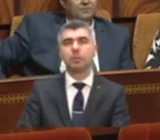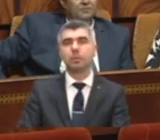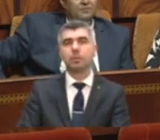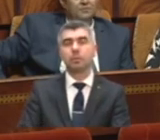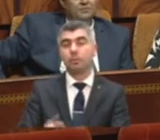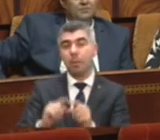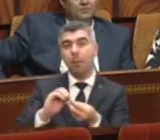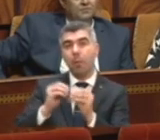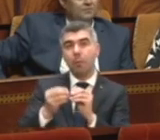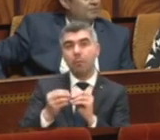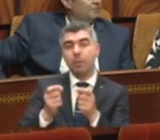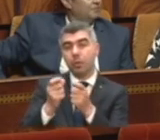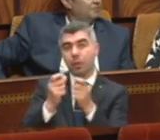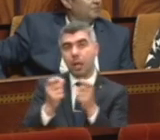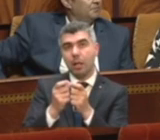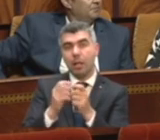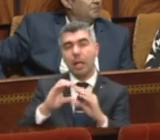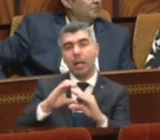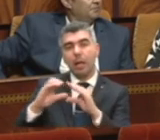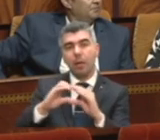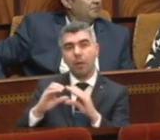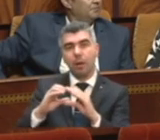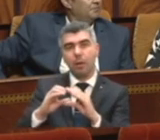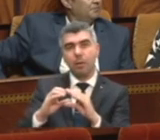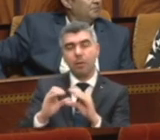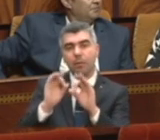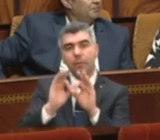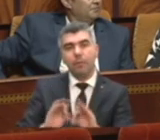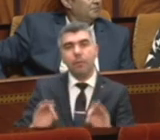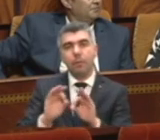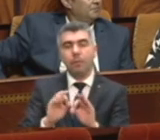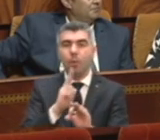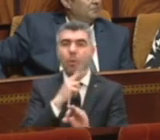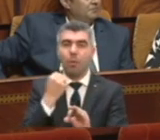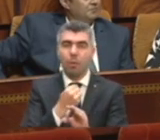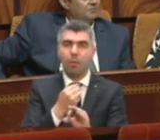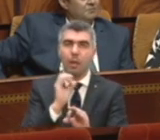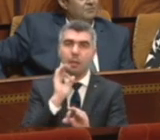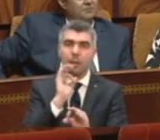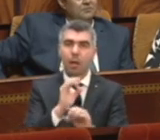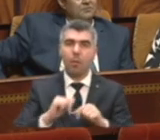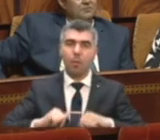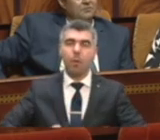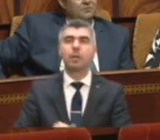كاين إشكالية، هو الحوار من الحكومة ومن القطاع ديالكم السيد